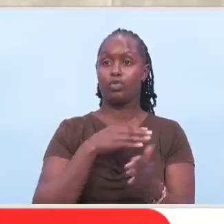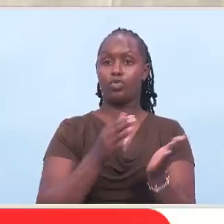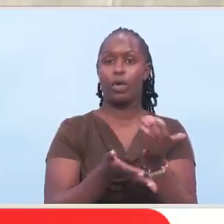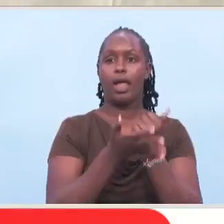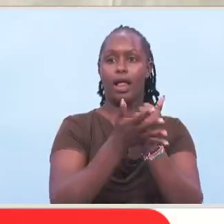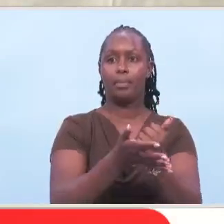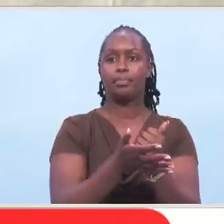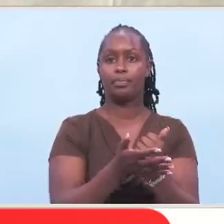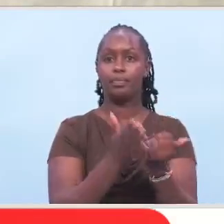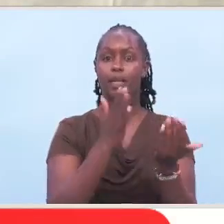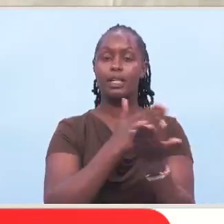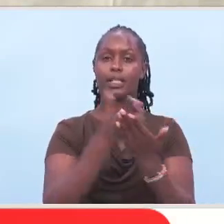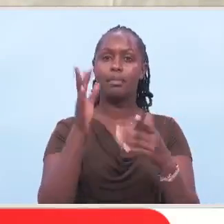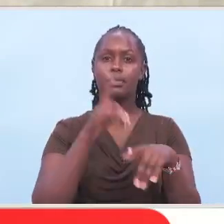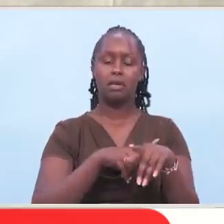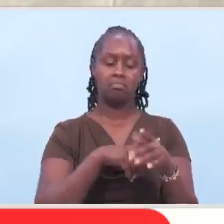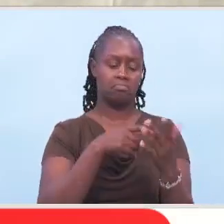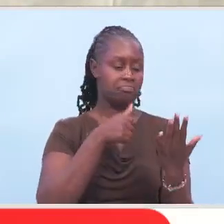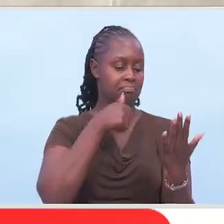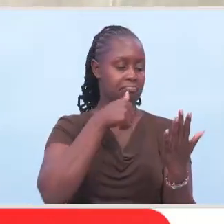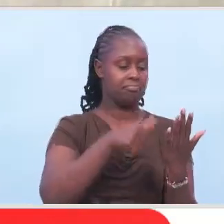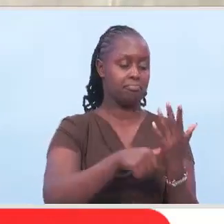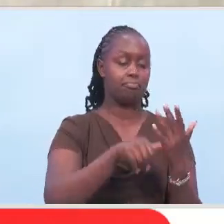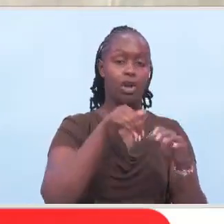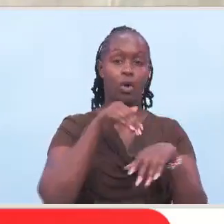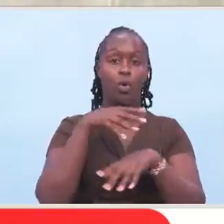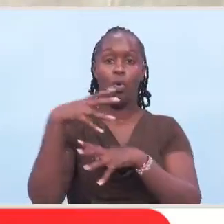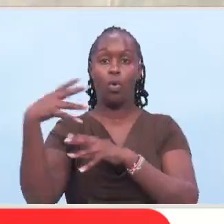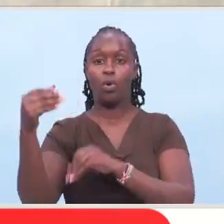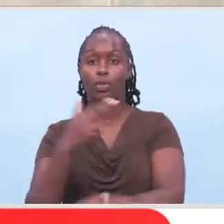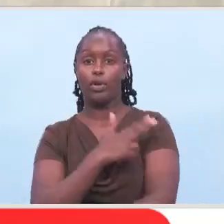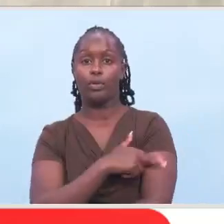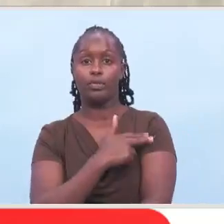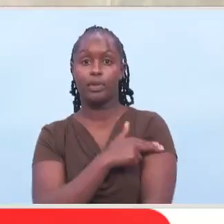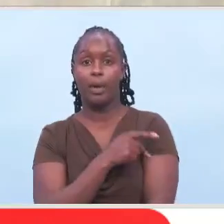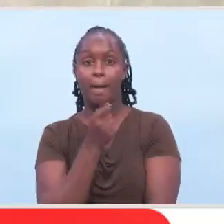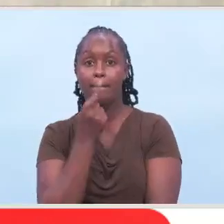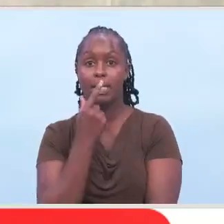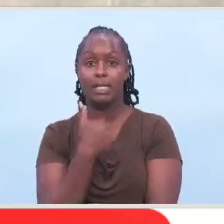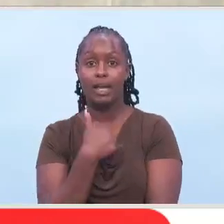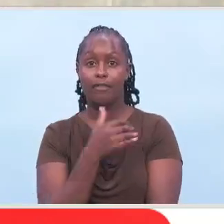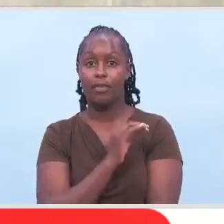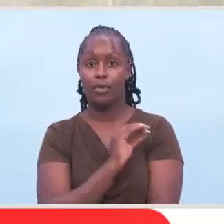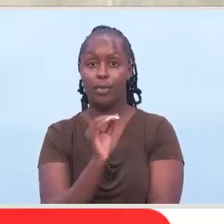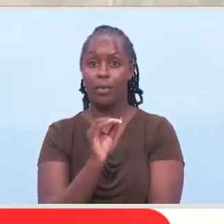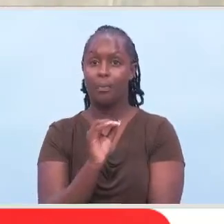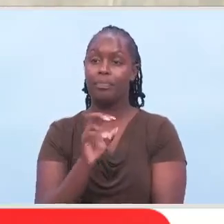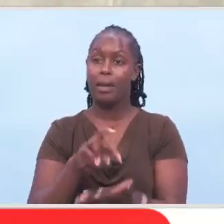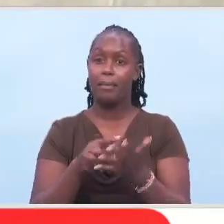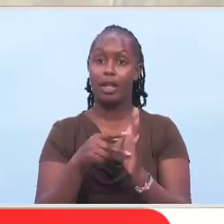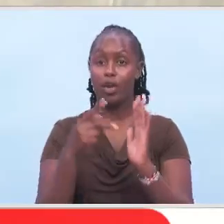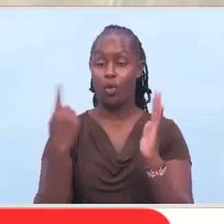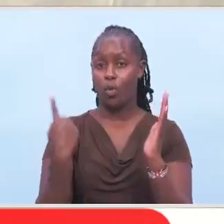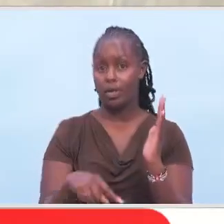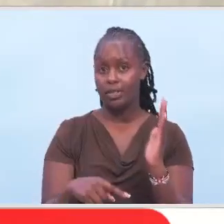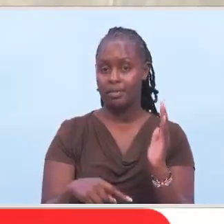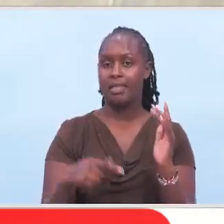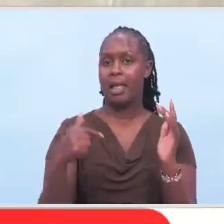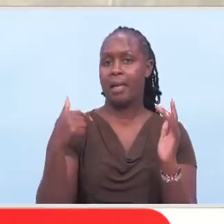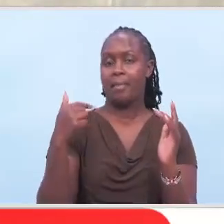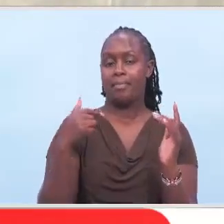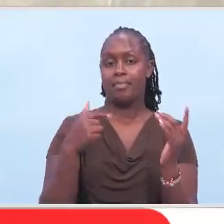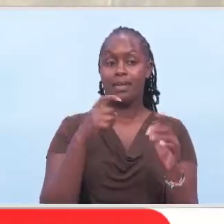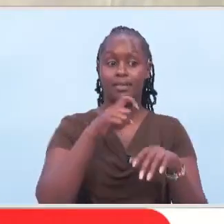kwenda katika hospitali, madawa hakuna. So huwa inatubidi tena kurudi wakati